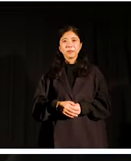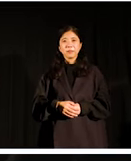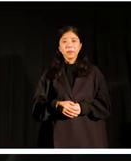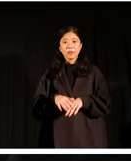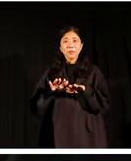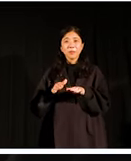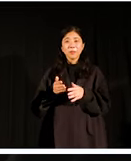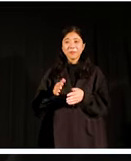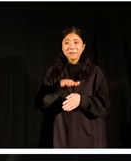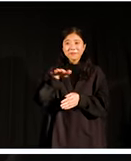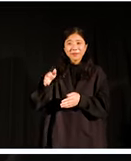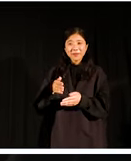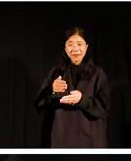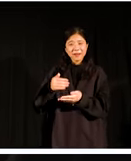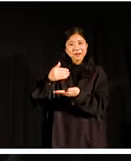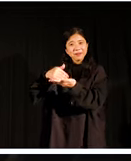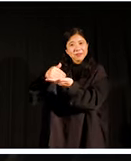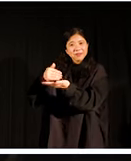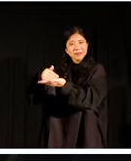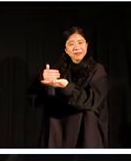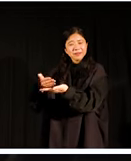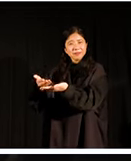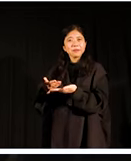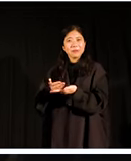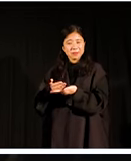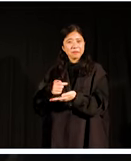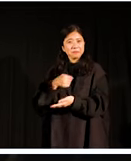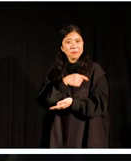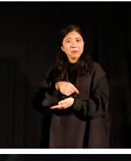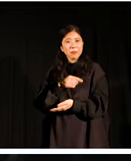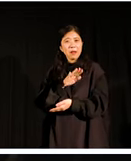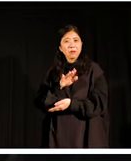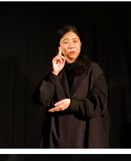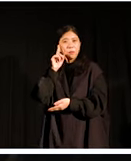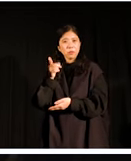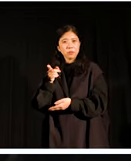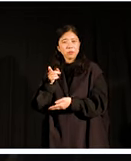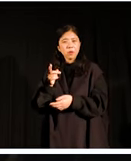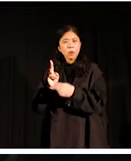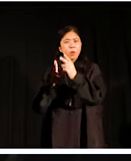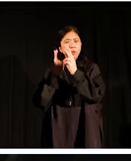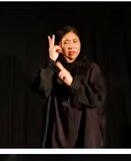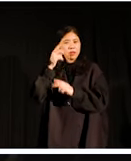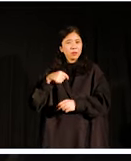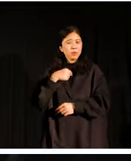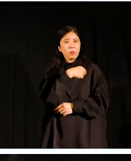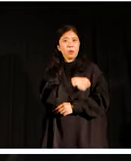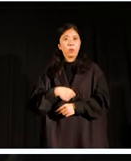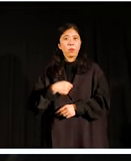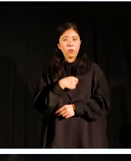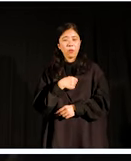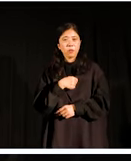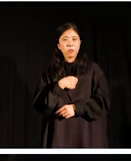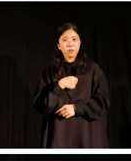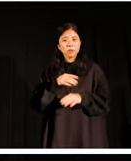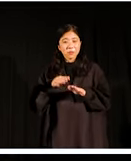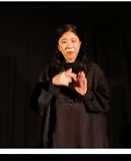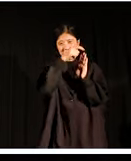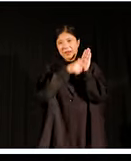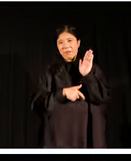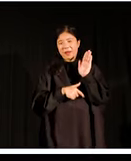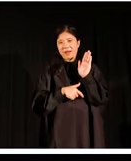方共になんかねえそれぞれ思いがあると思うんですけれども今日のま沖縄の心えというねテーマなの